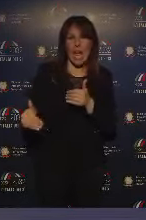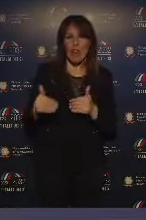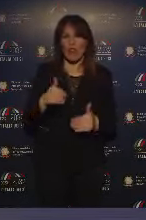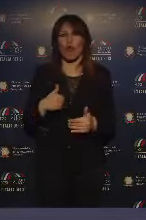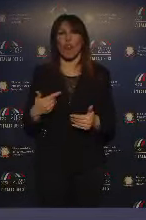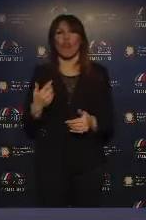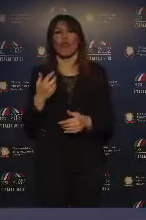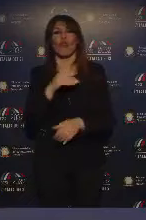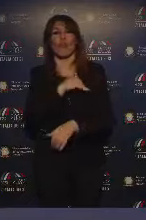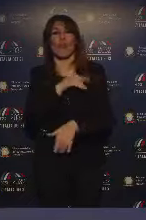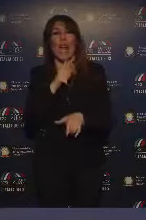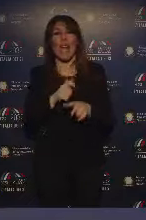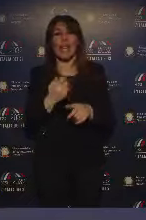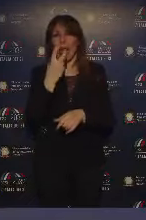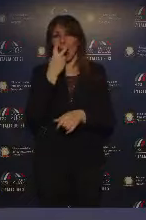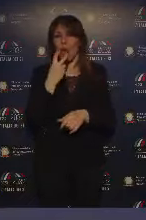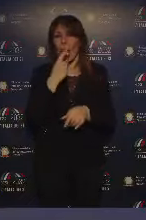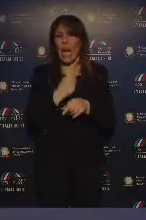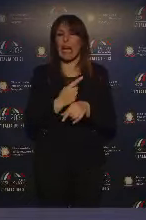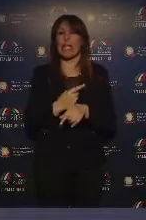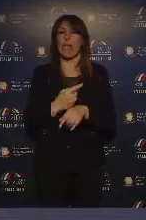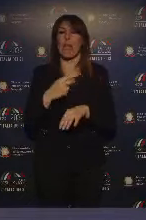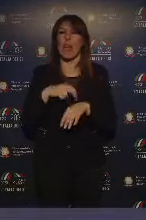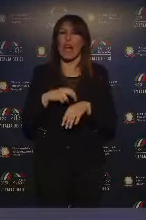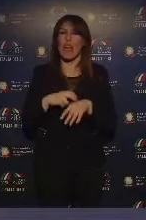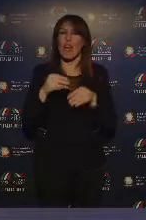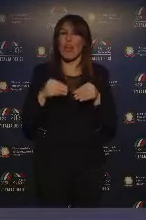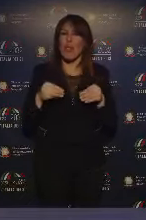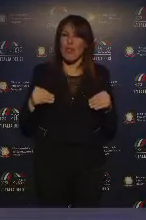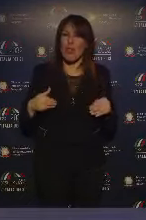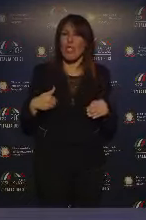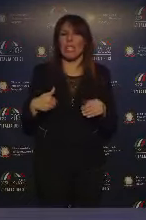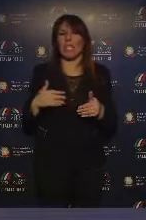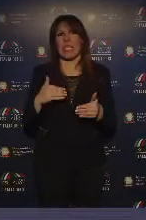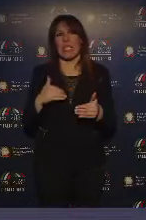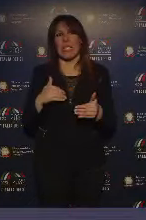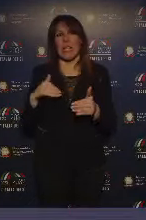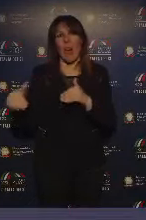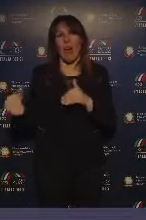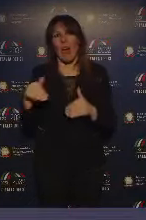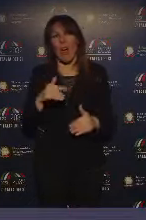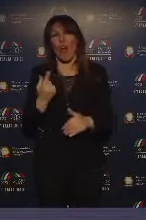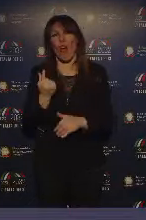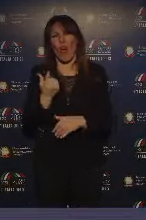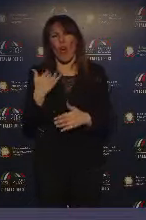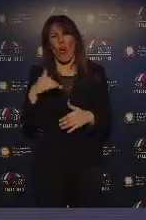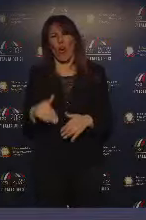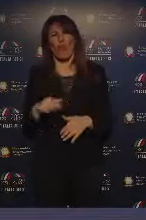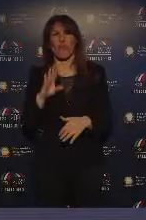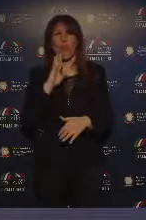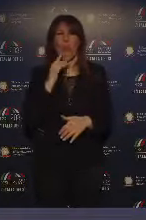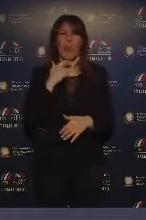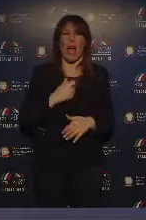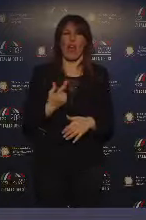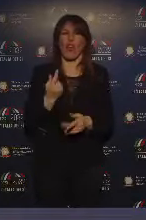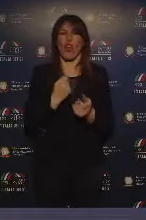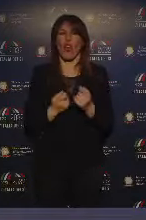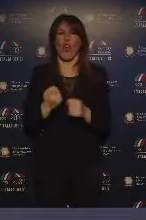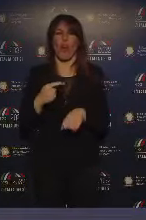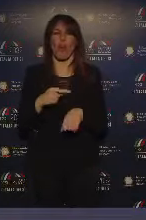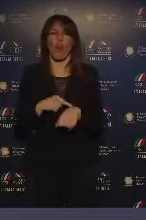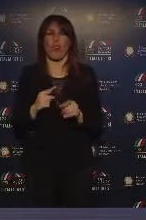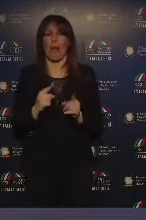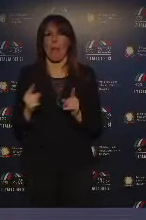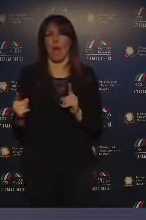avvocati medici professionisti e pensate al costo umano economico e temporale Quindi